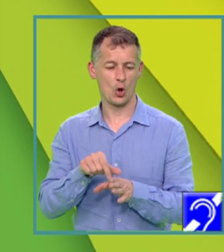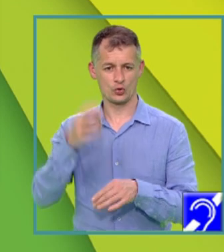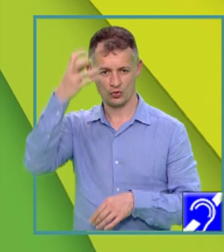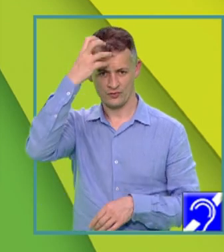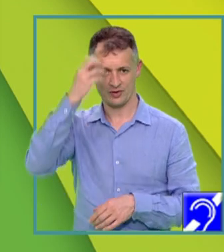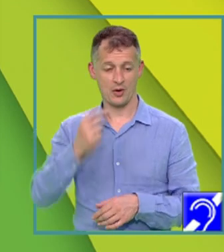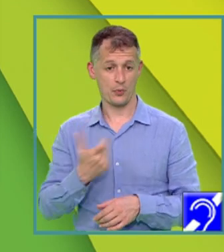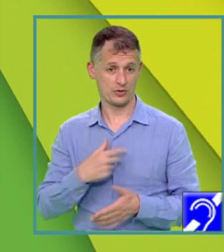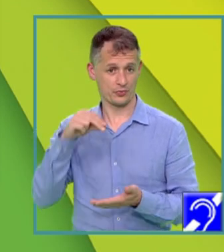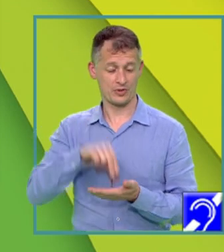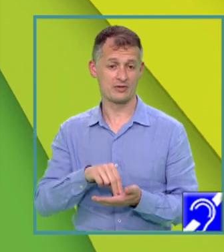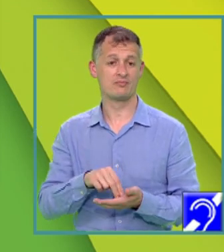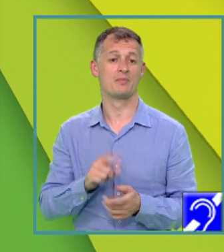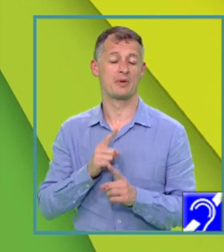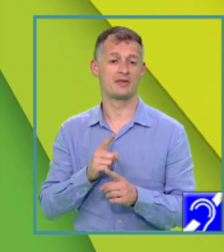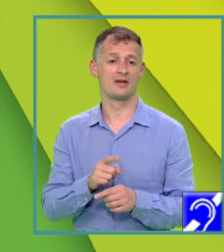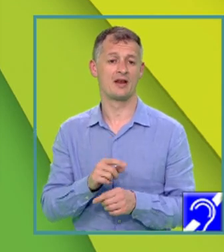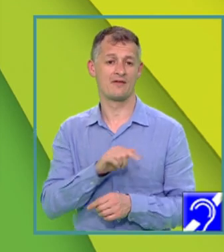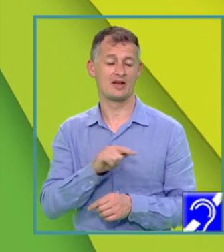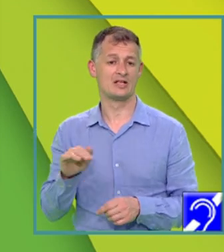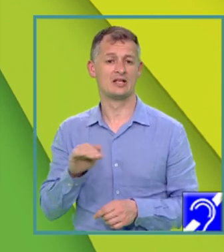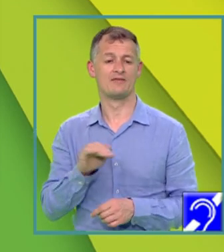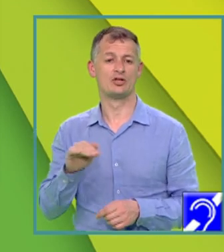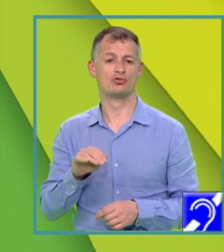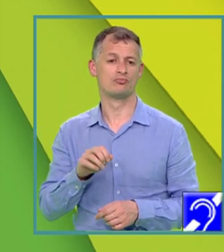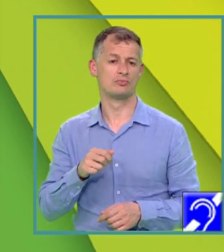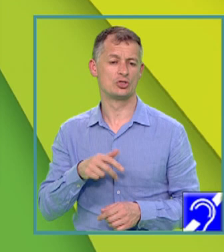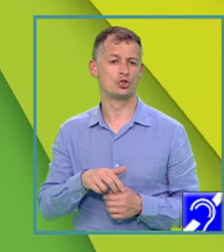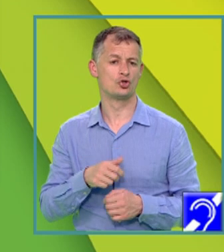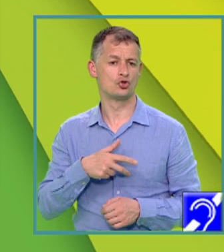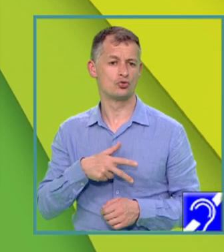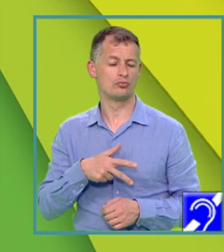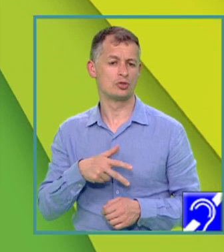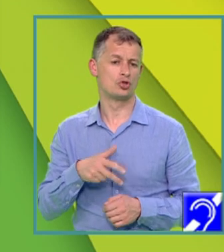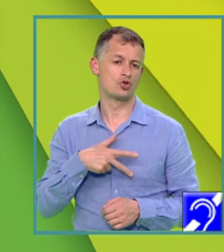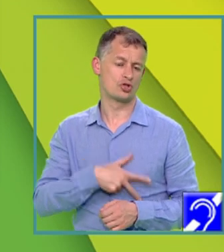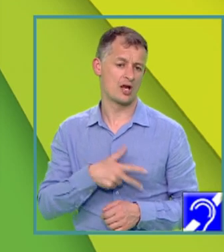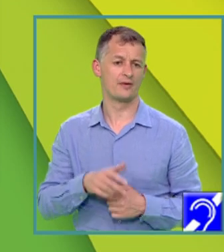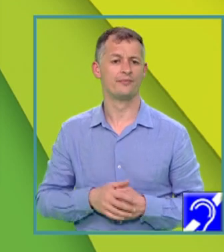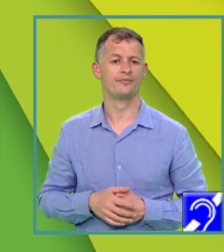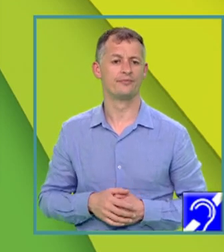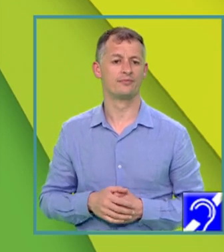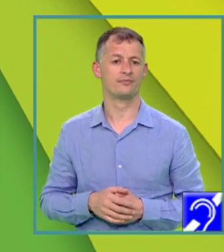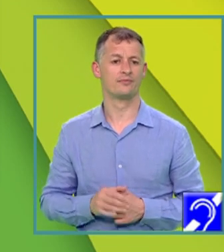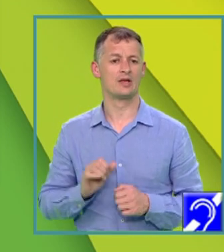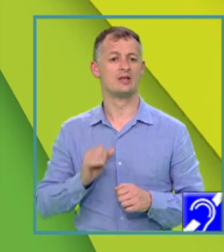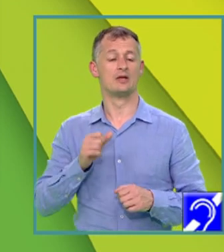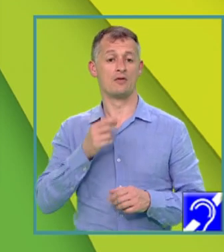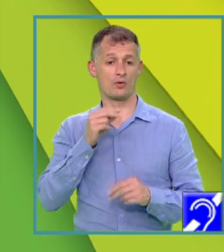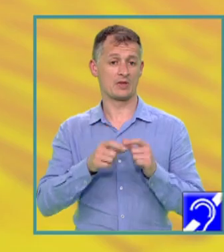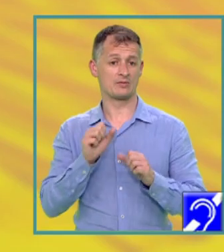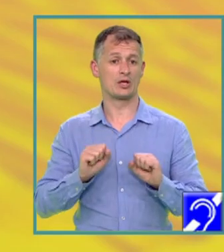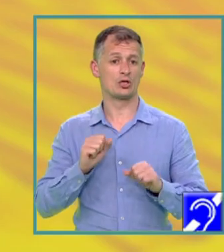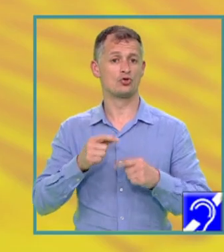pot fi implementate la nivel social. Și vorbim despre suveranitate națională, care este unică, inalienabilă,